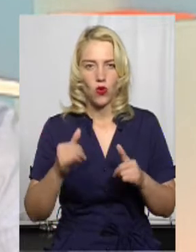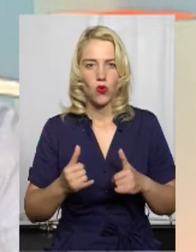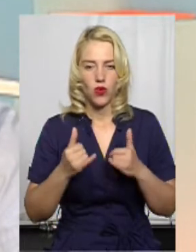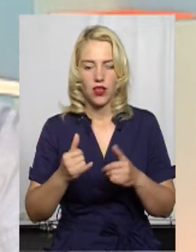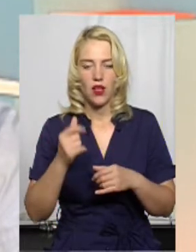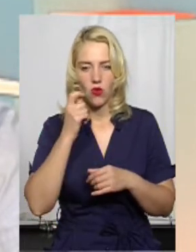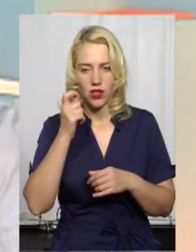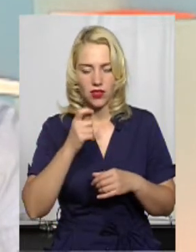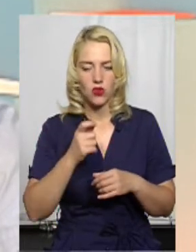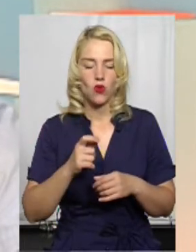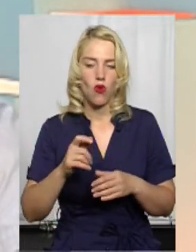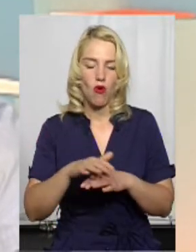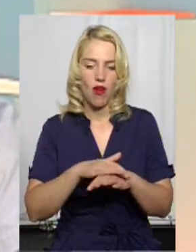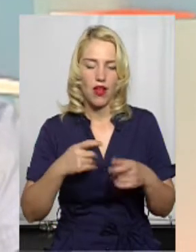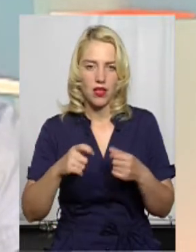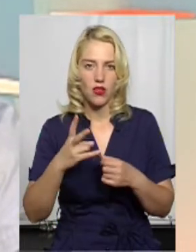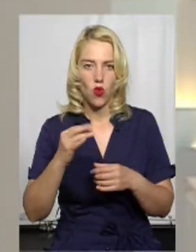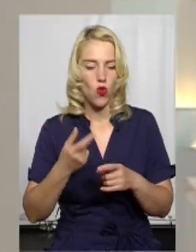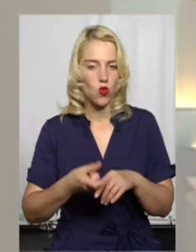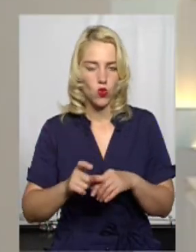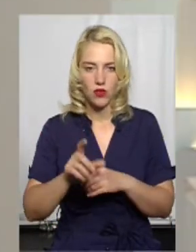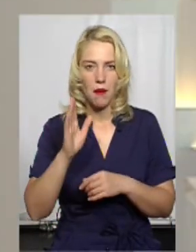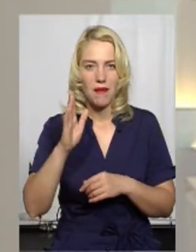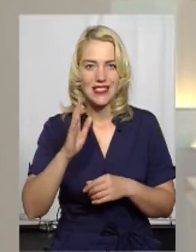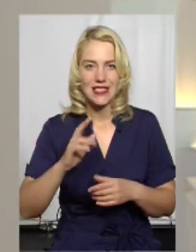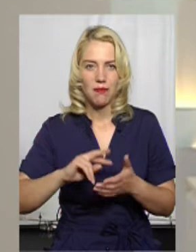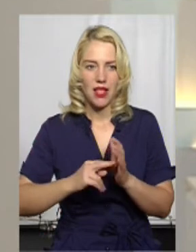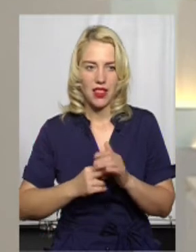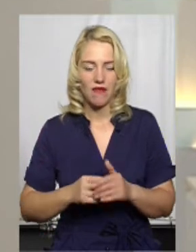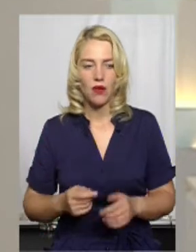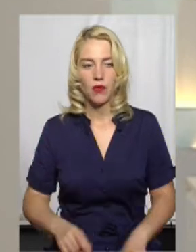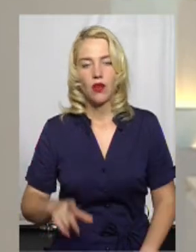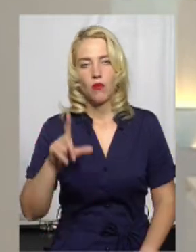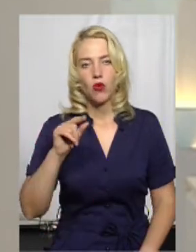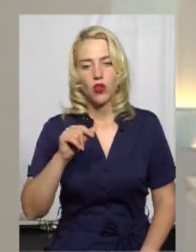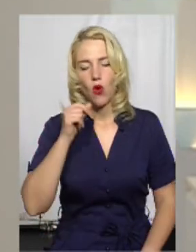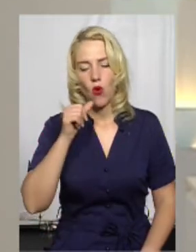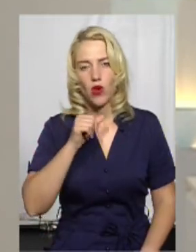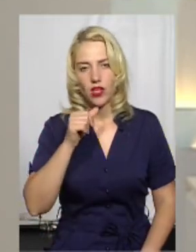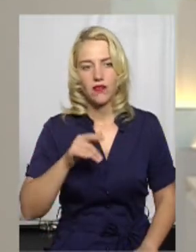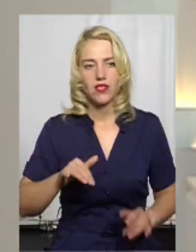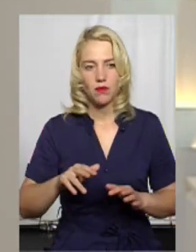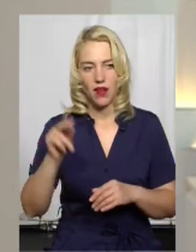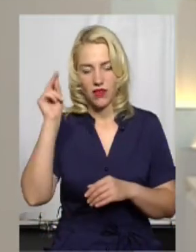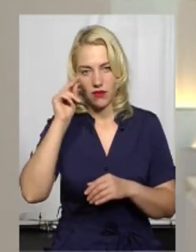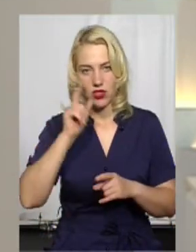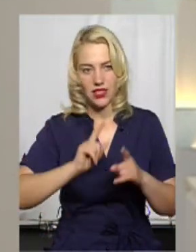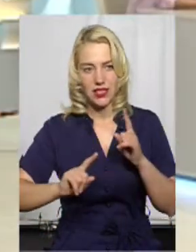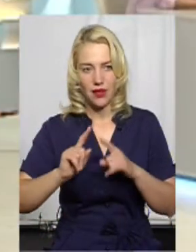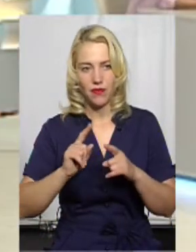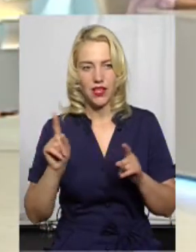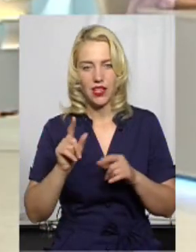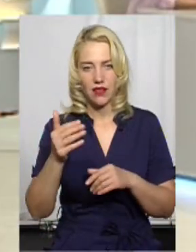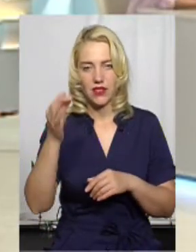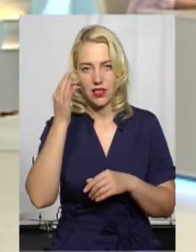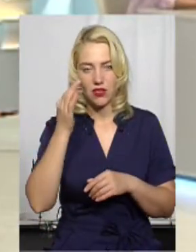дуже-дуже перспективна. У понеділок навчатись горіховій справі на Хмельниччину, це той семінар, про який ви вже